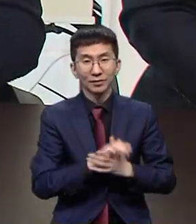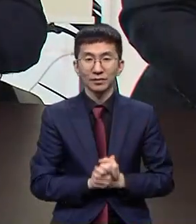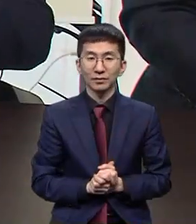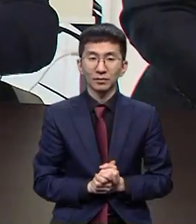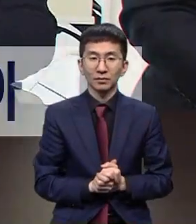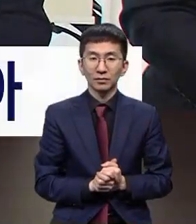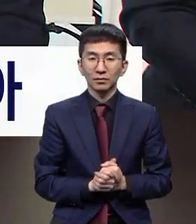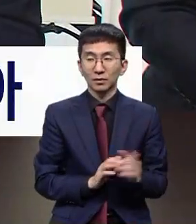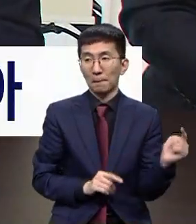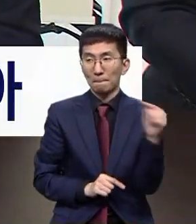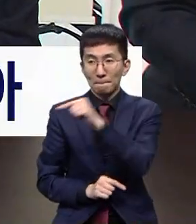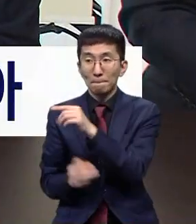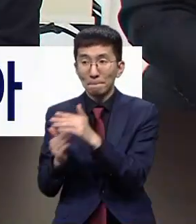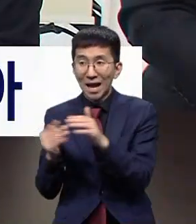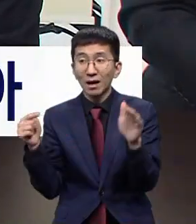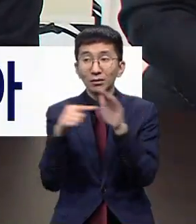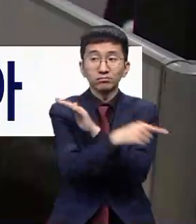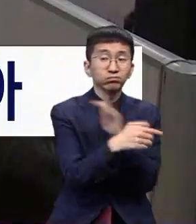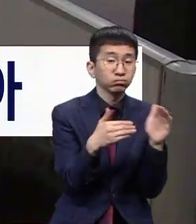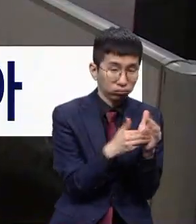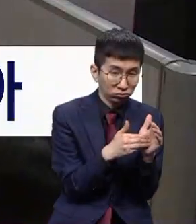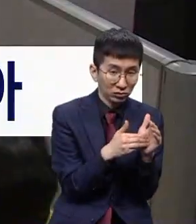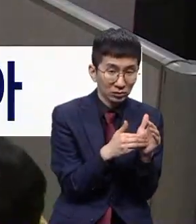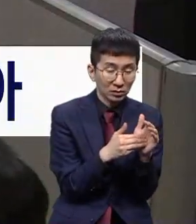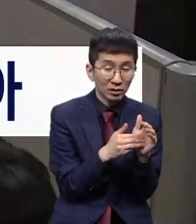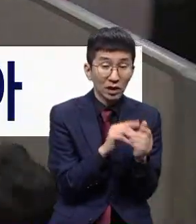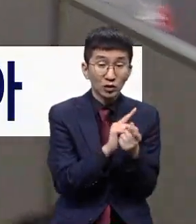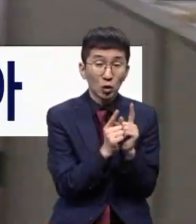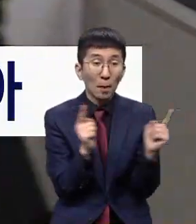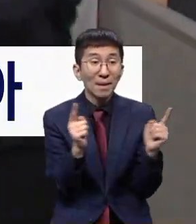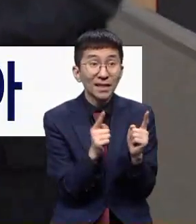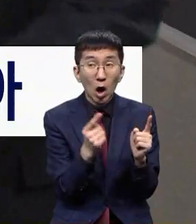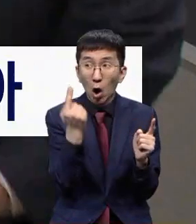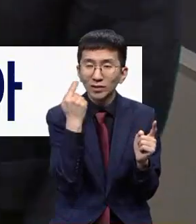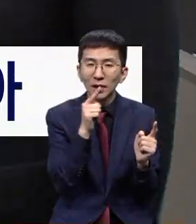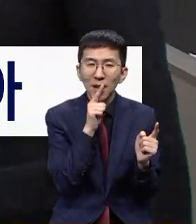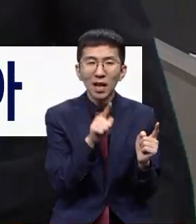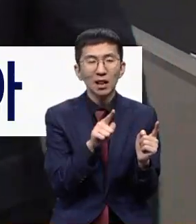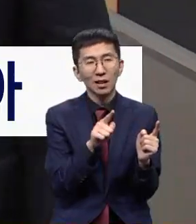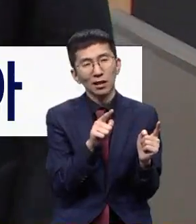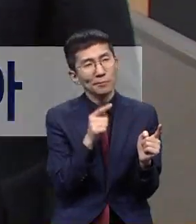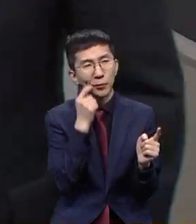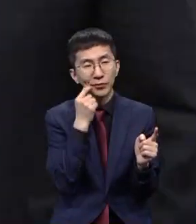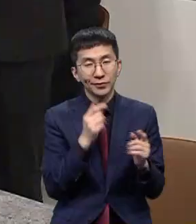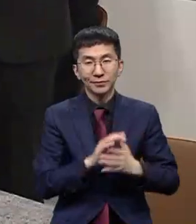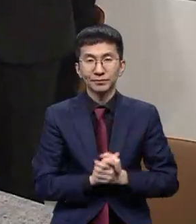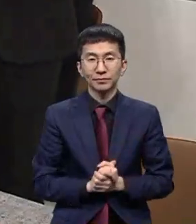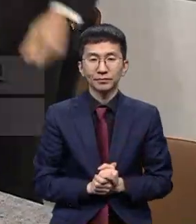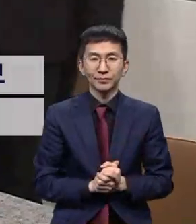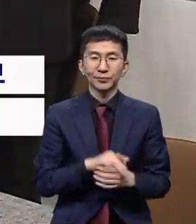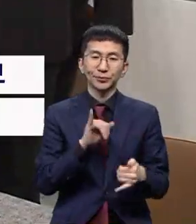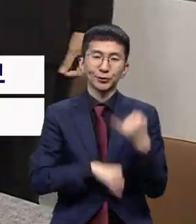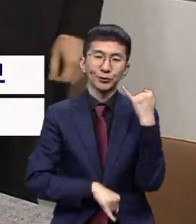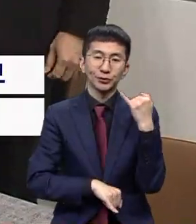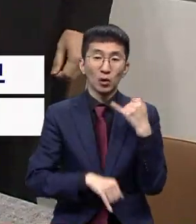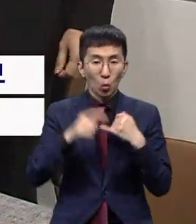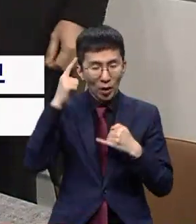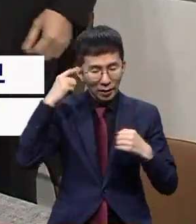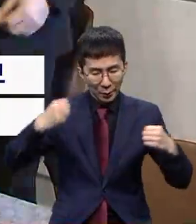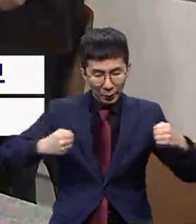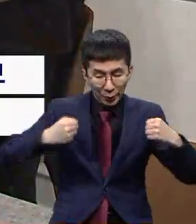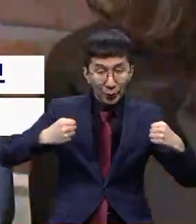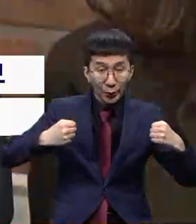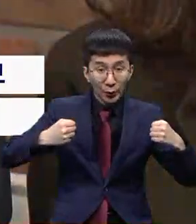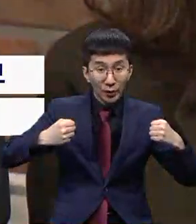교차 방문이라고 의미를 부여했지만 서로 만나자던 어제 말들은 지켜지지 않았습니다. 미묘한 신경전은